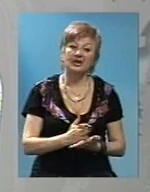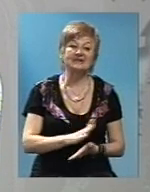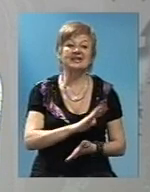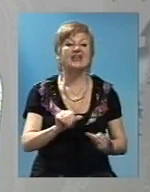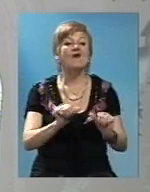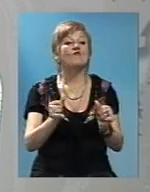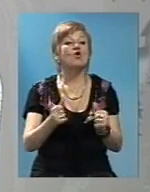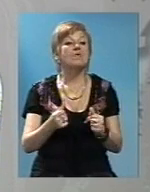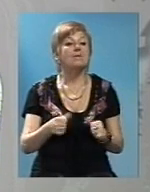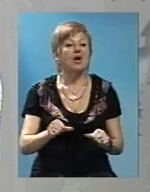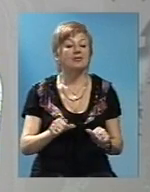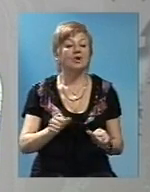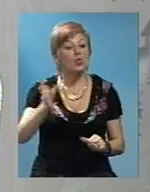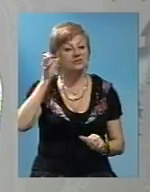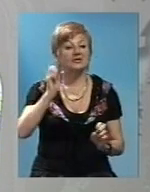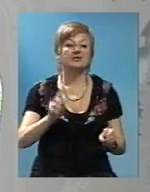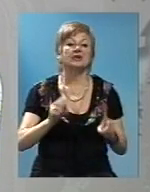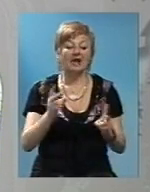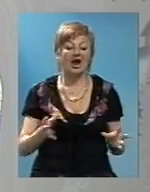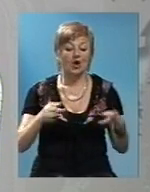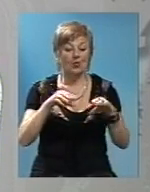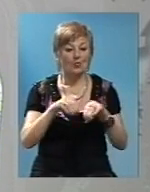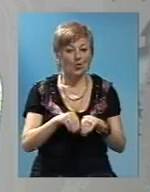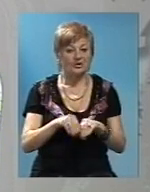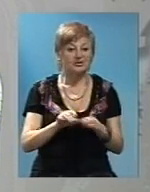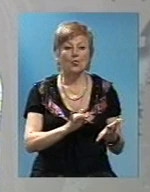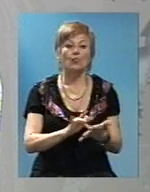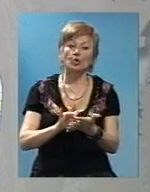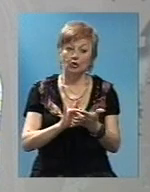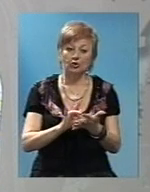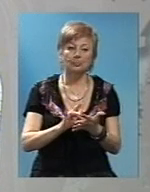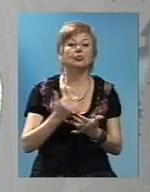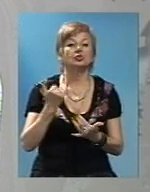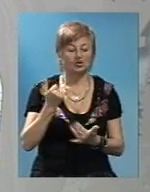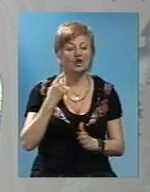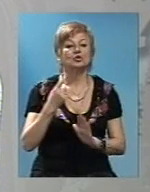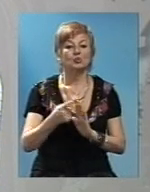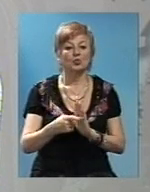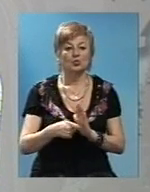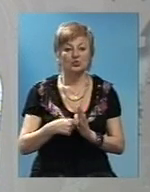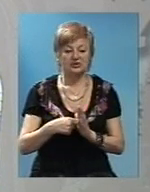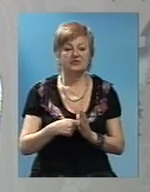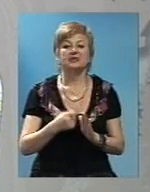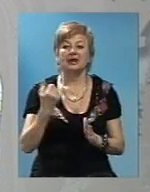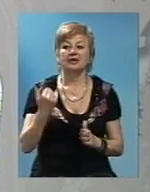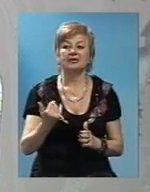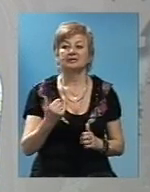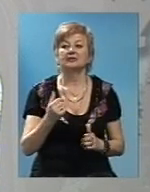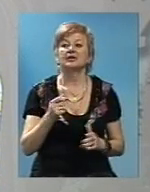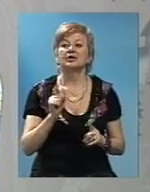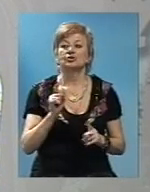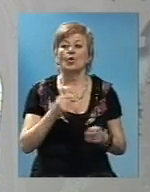неформальна освіта і як вона поєднується з подорожами, знають підопічні благодійного фонду «Імпульс.UA»,